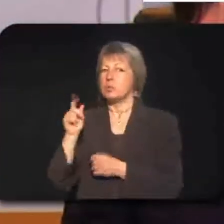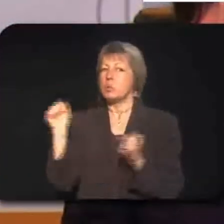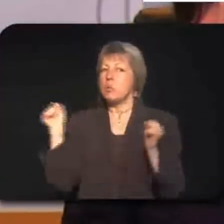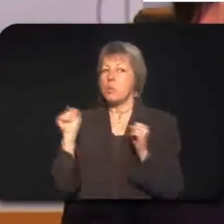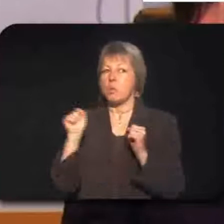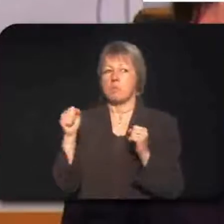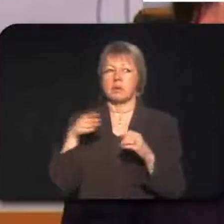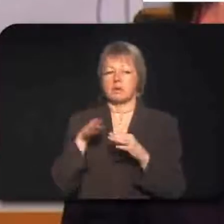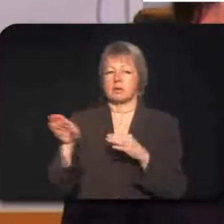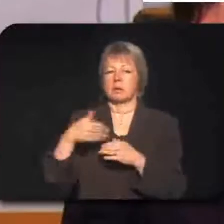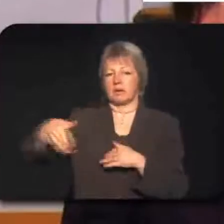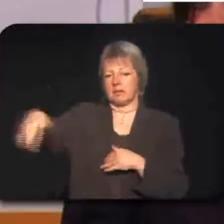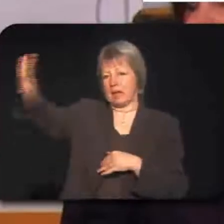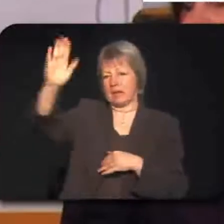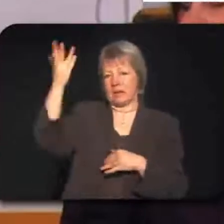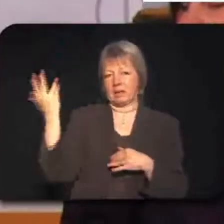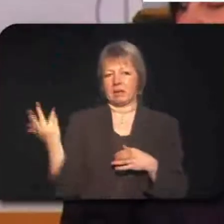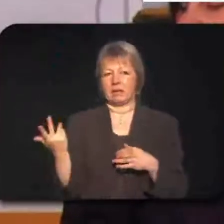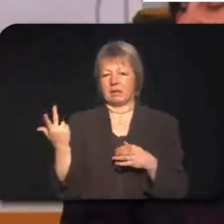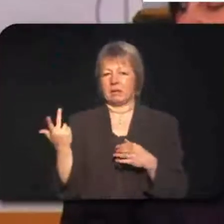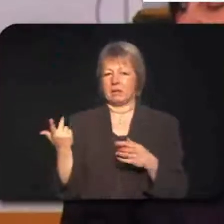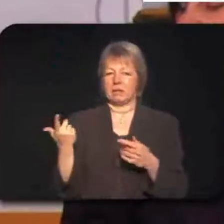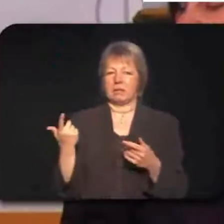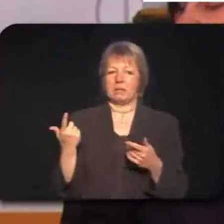werden wo er jetzt steht